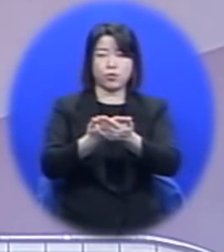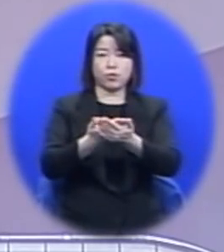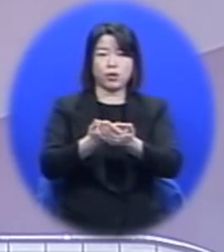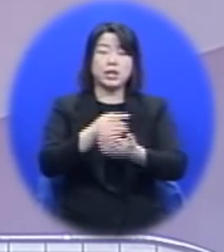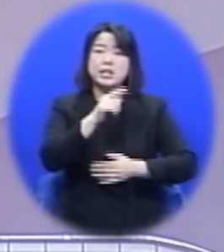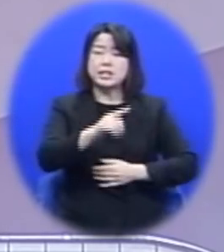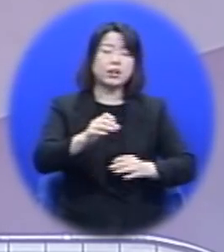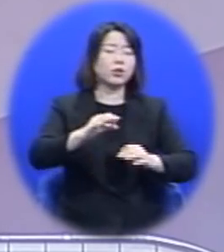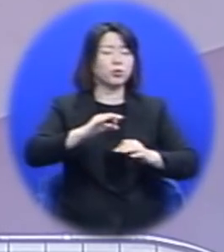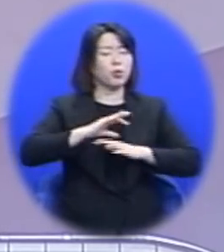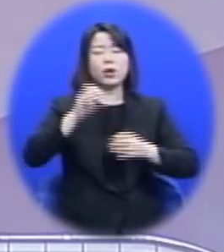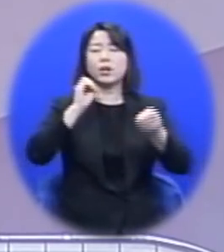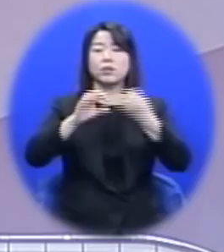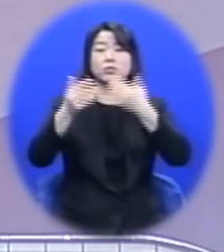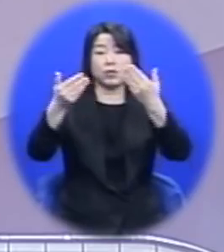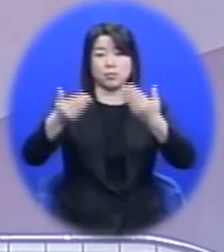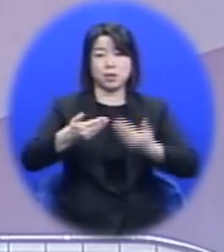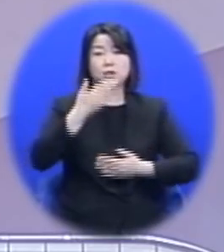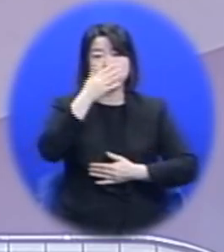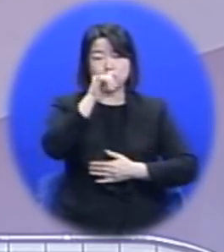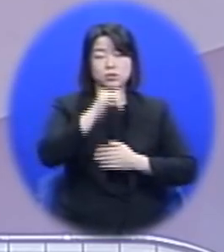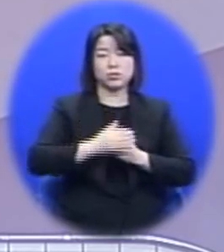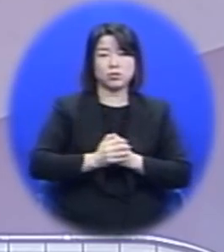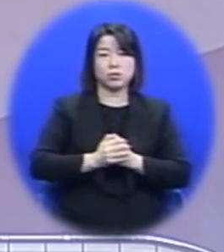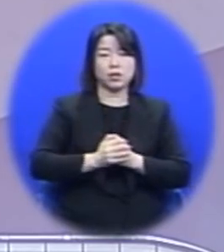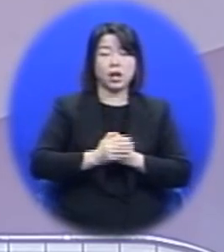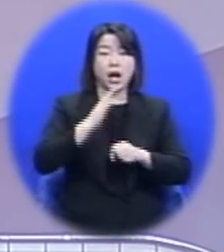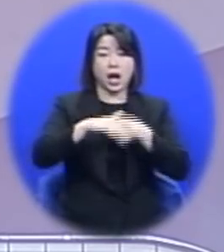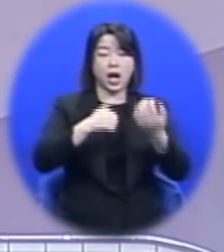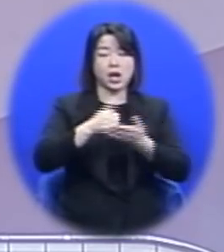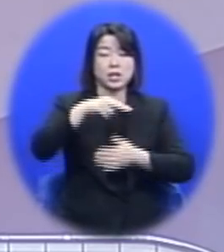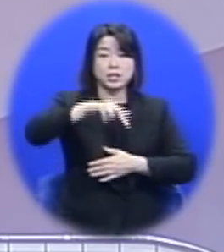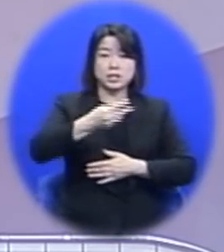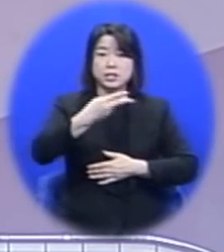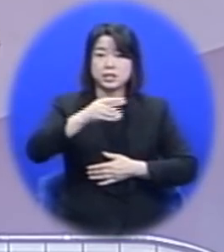그건 놀랍게 응답받습니다. 하나님,